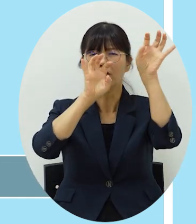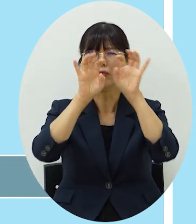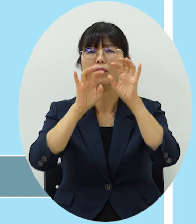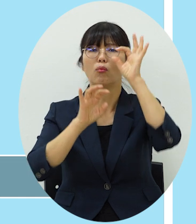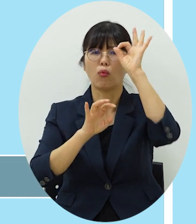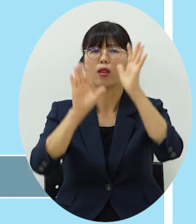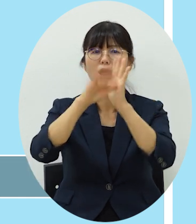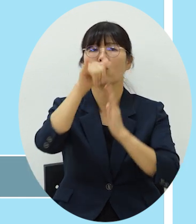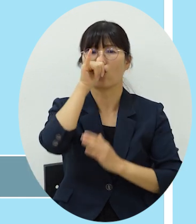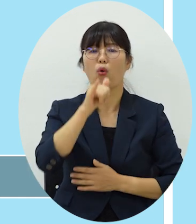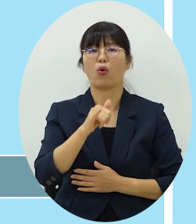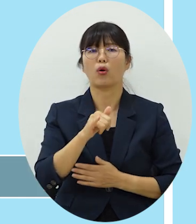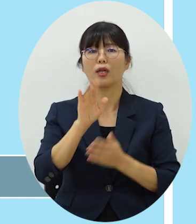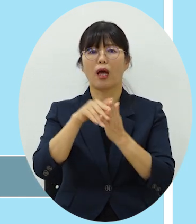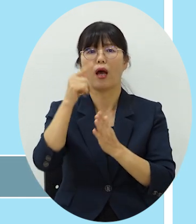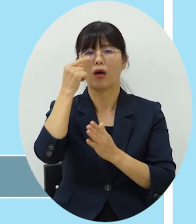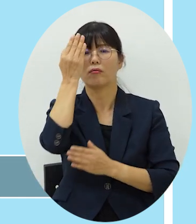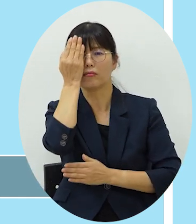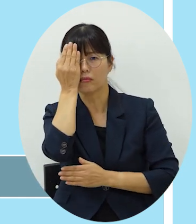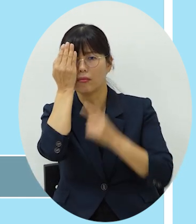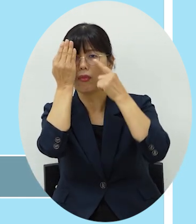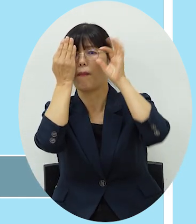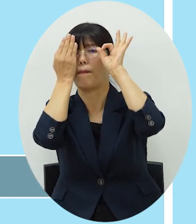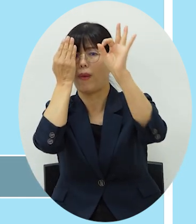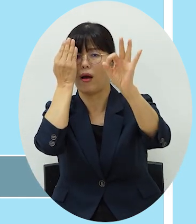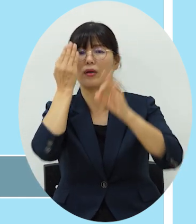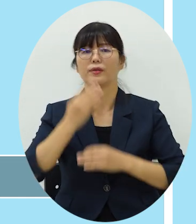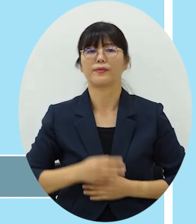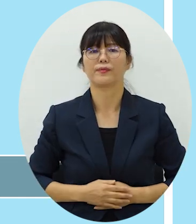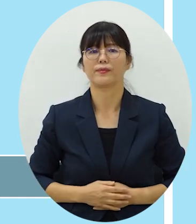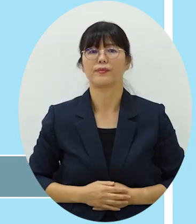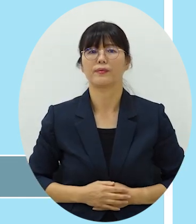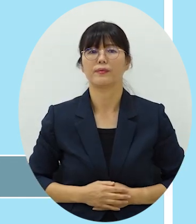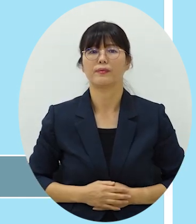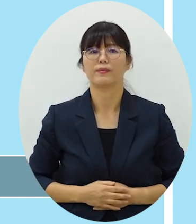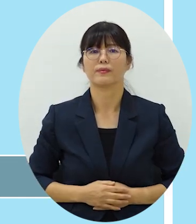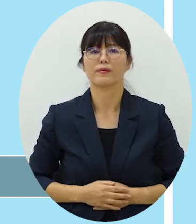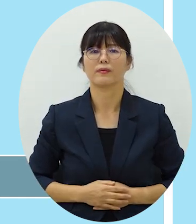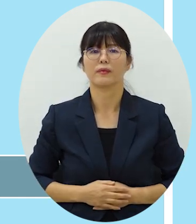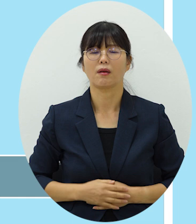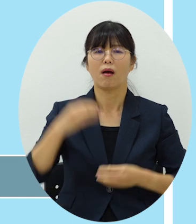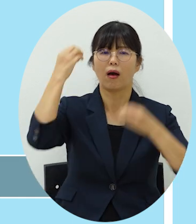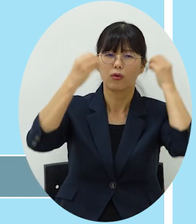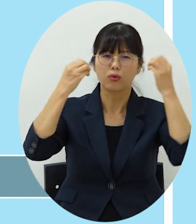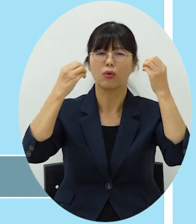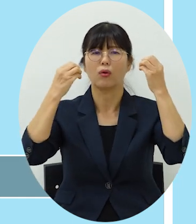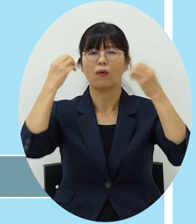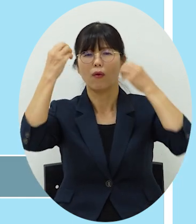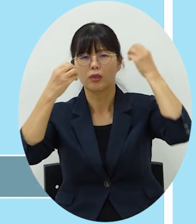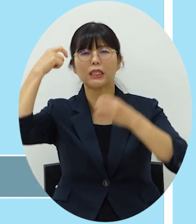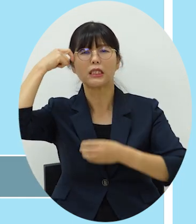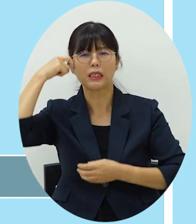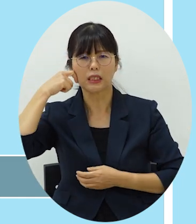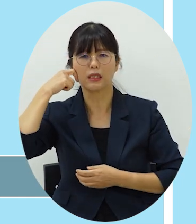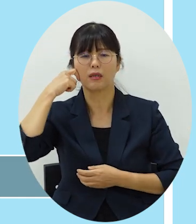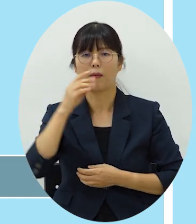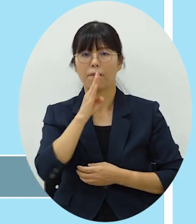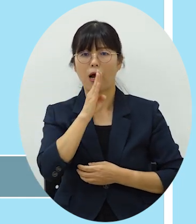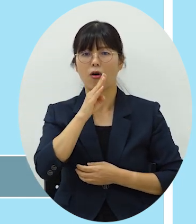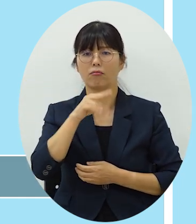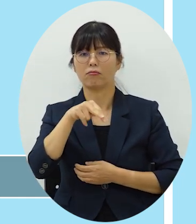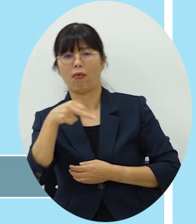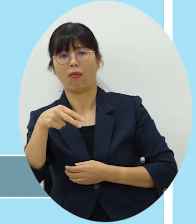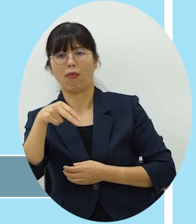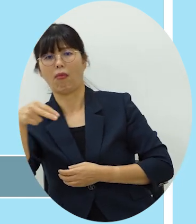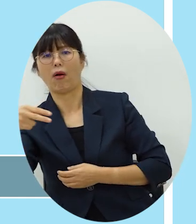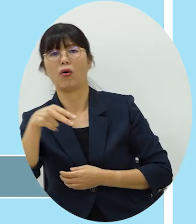때도 있는데 이때는 한쪽 눈을 가리면 하나로 잘 보입니다. 어지러움, 어지러움을 느끼면서 똑바로